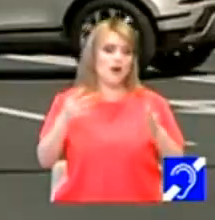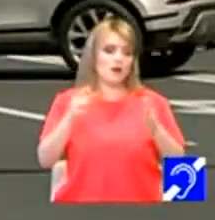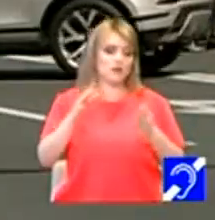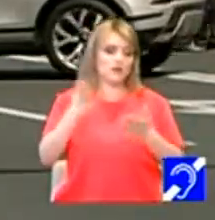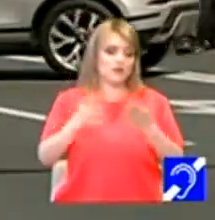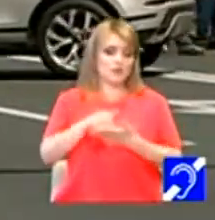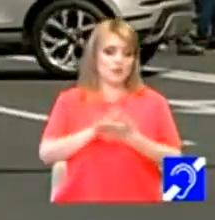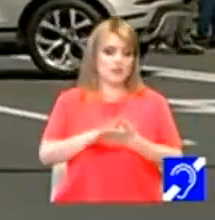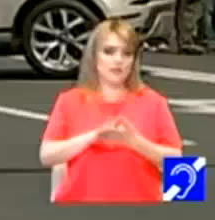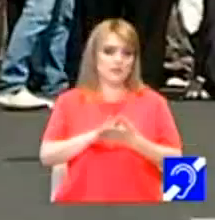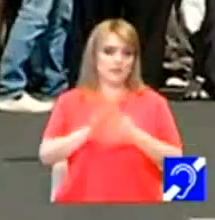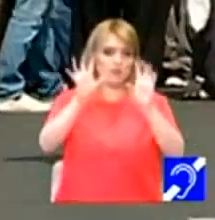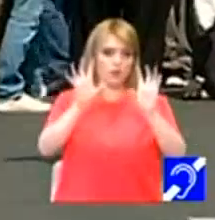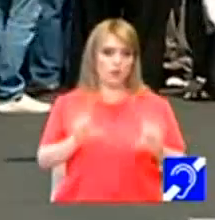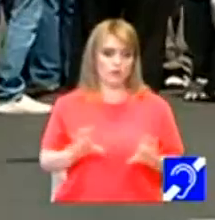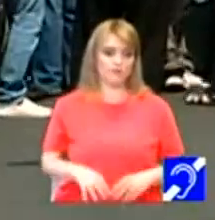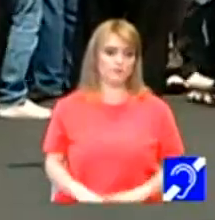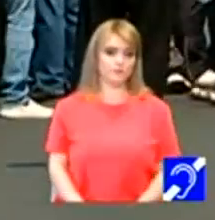privind întrunirile.